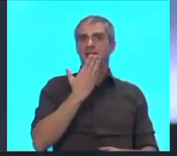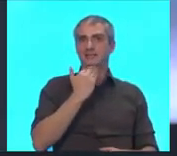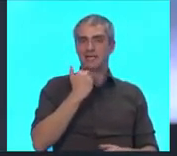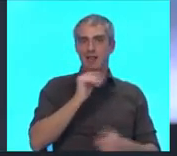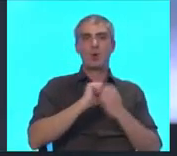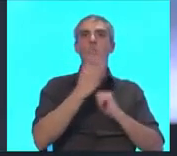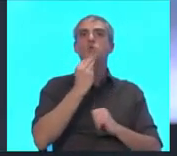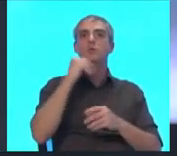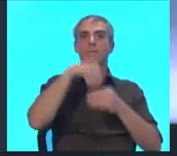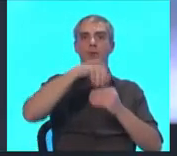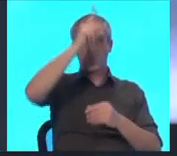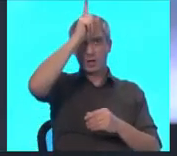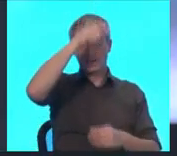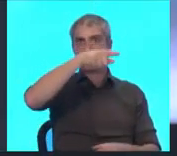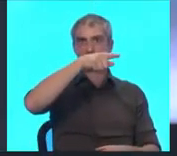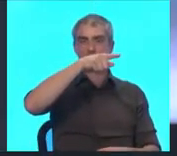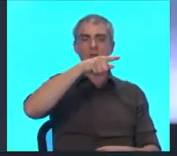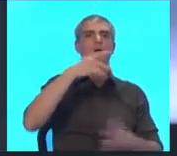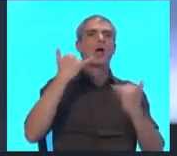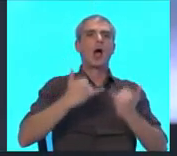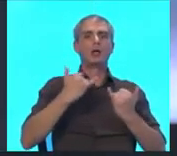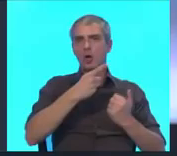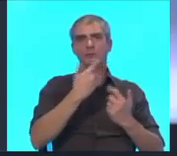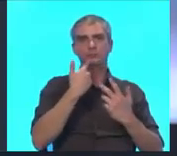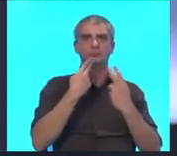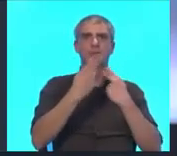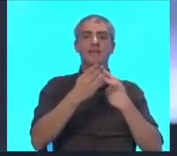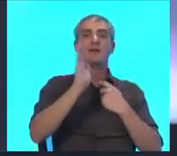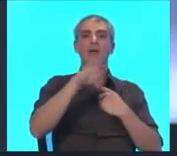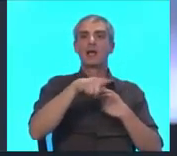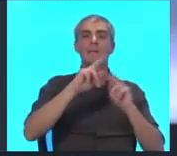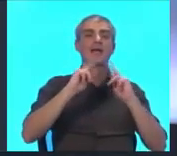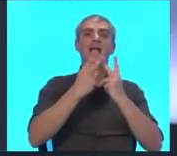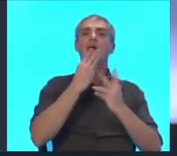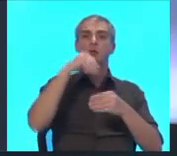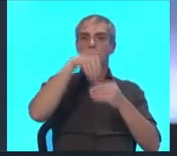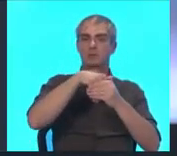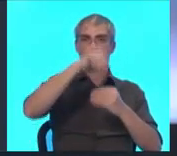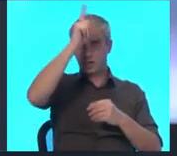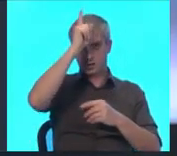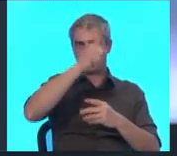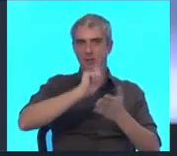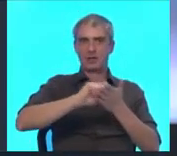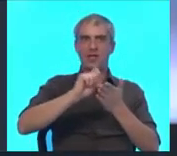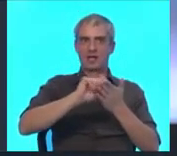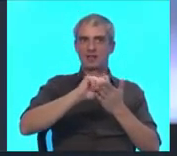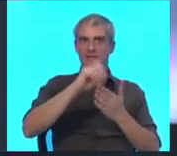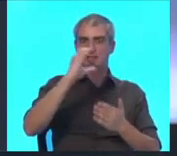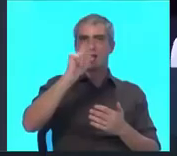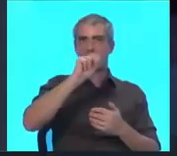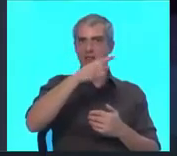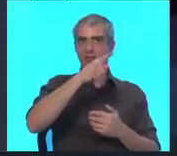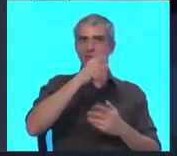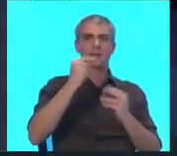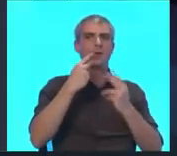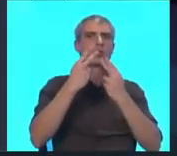ישראלים ויהודיים במדינה. היום מגיבים על הדברים גם בקהילה היהודית שם. אנטוניה ימין, כתבת כאן באירופה, את עם